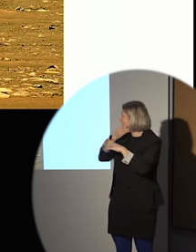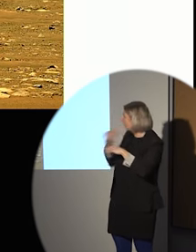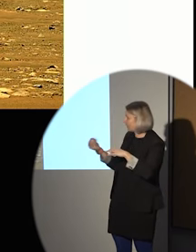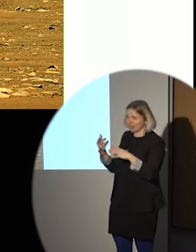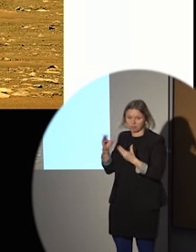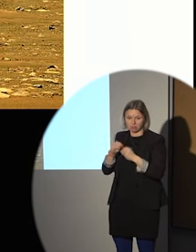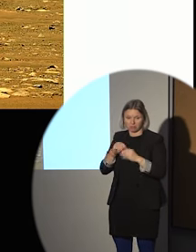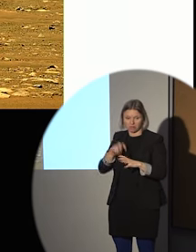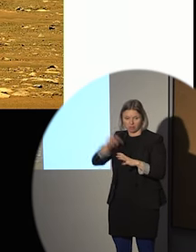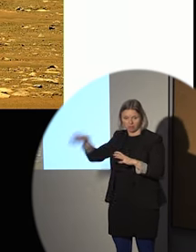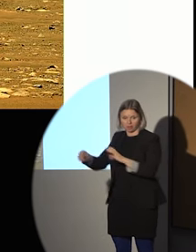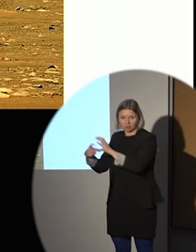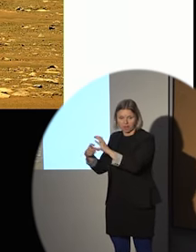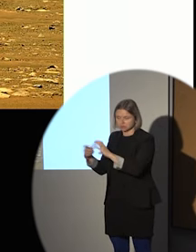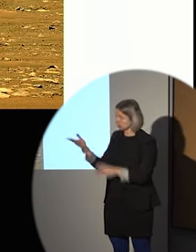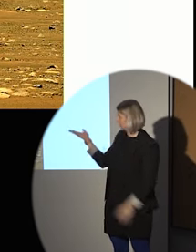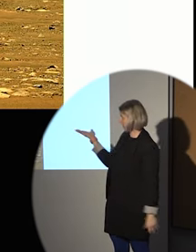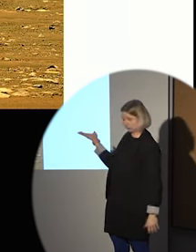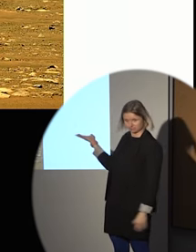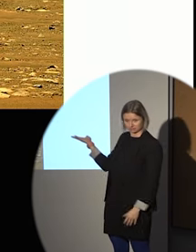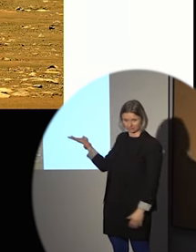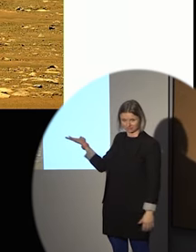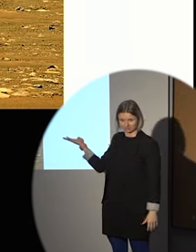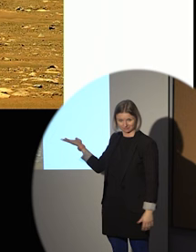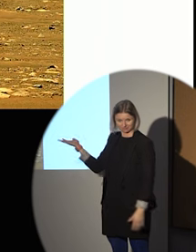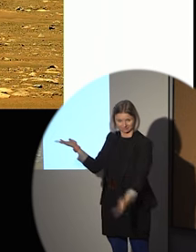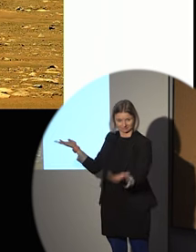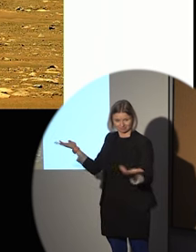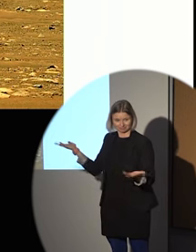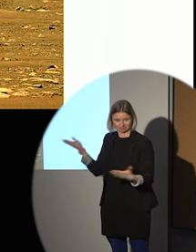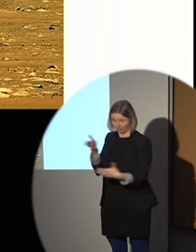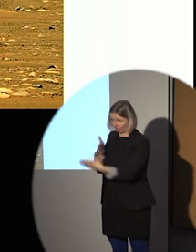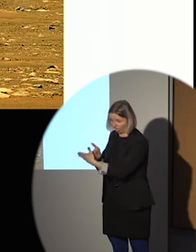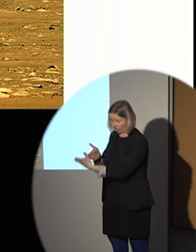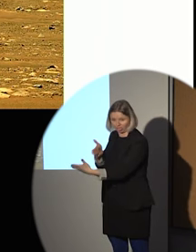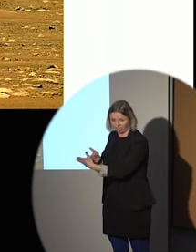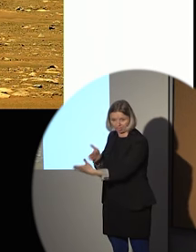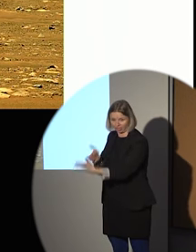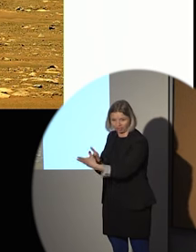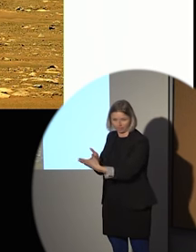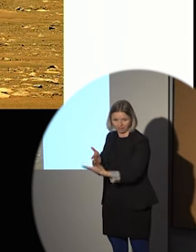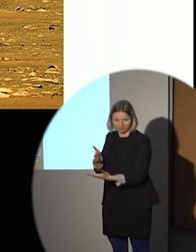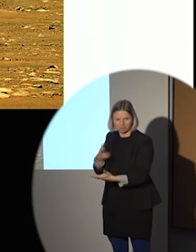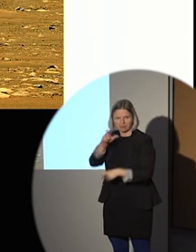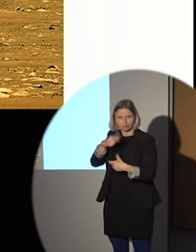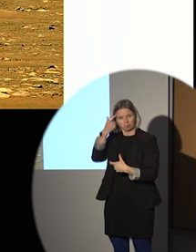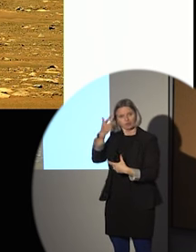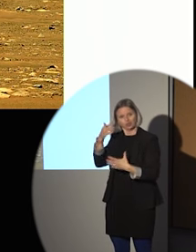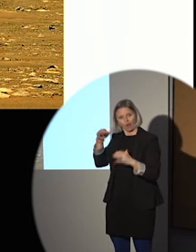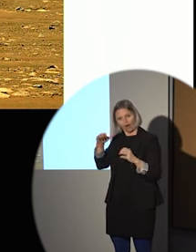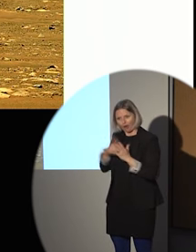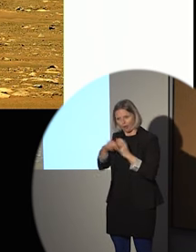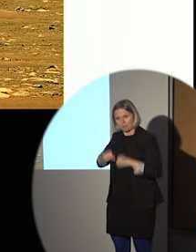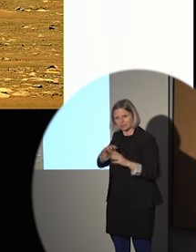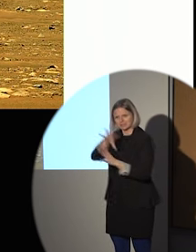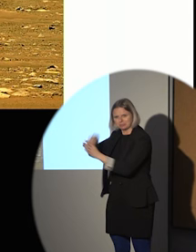belle impasse. C'est l'impasse la plus exagérée et la plus inacceptable, je dirais. Pourquoi ? Parce que Mars est une